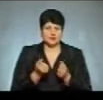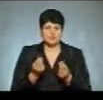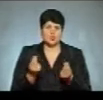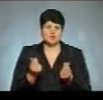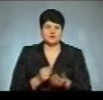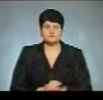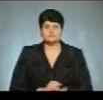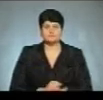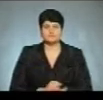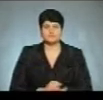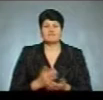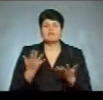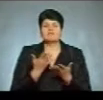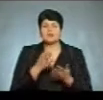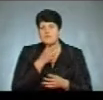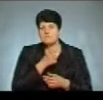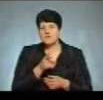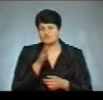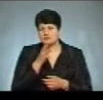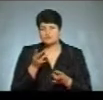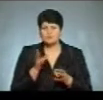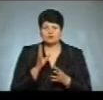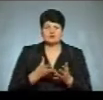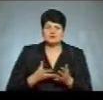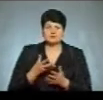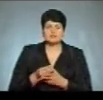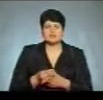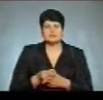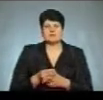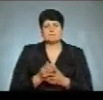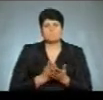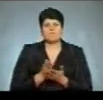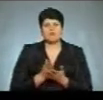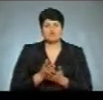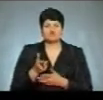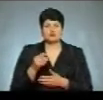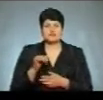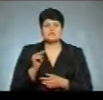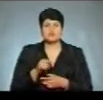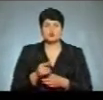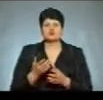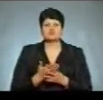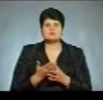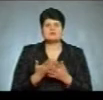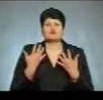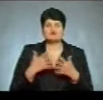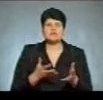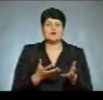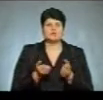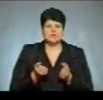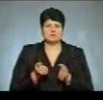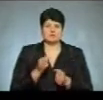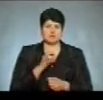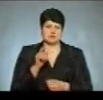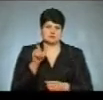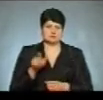кошти. У який період часу необхідно буде оплатити комунальні послуги вже з тої субсидії, яку отримав